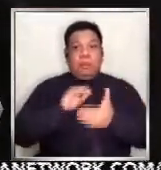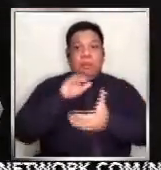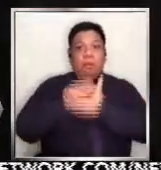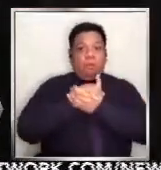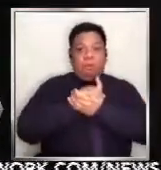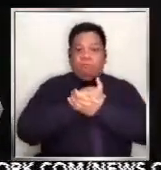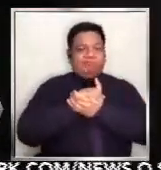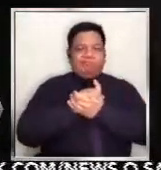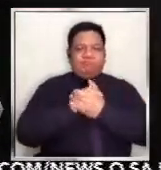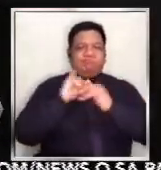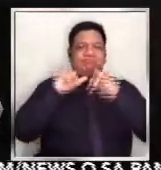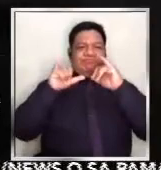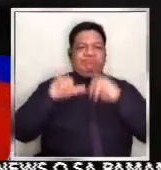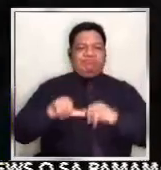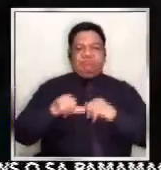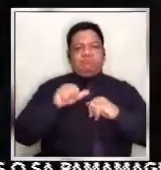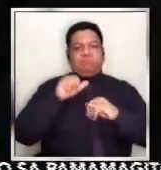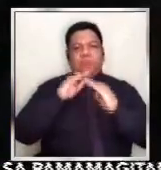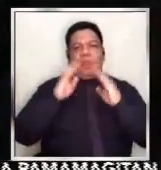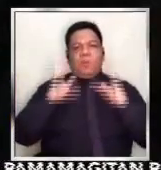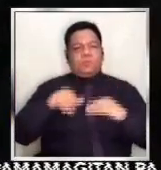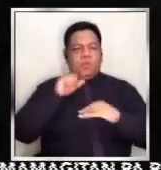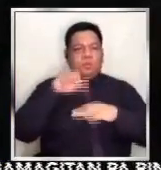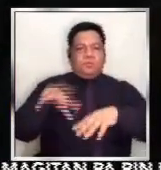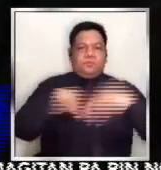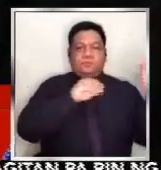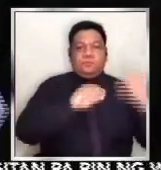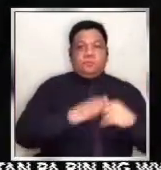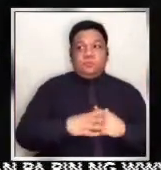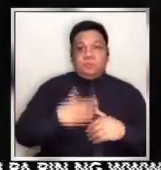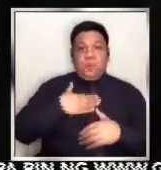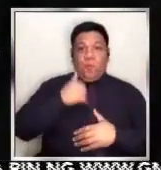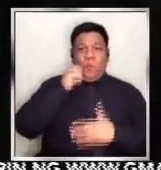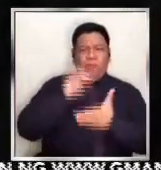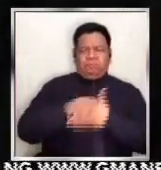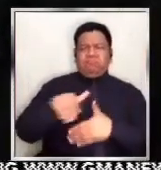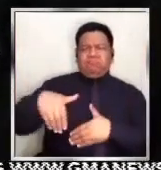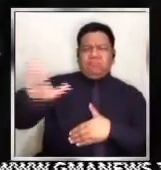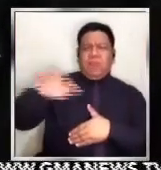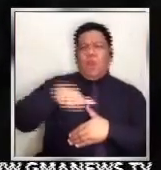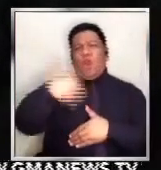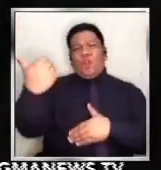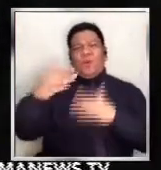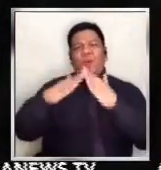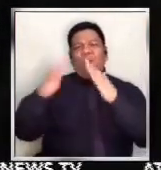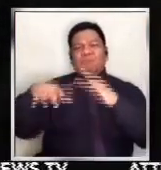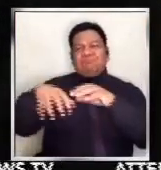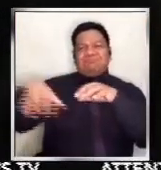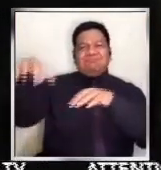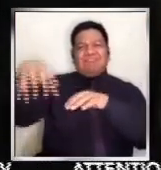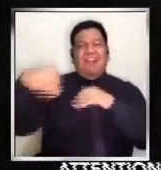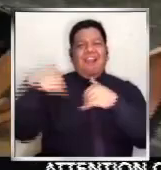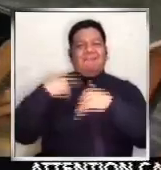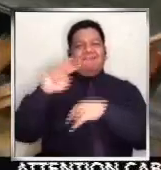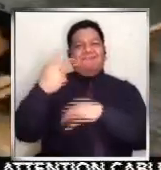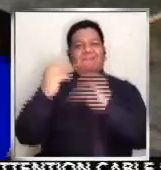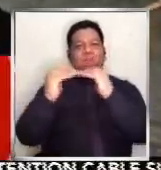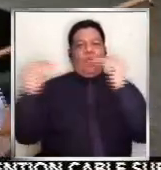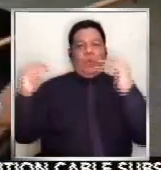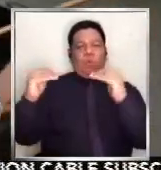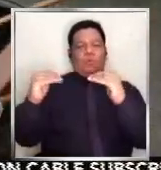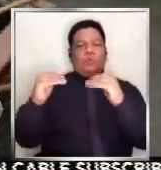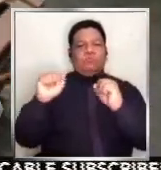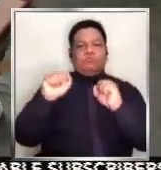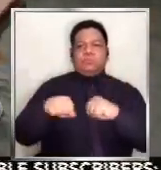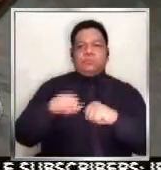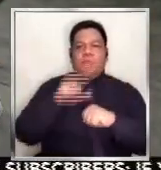sa evacuation center. Misis ko, pinalipat ko sa kabilang bahay na may second floor para hindi sa abutin.